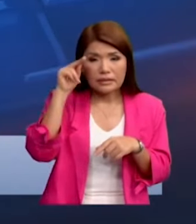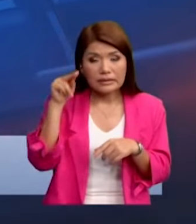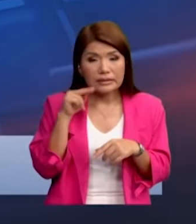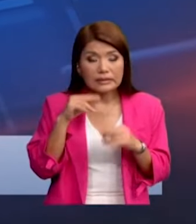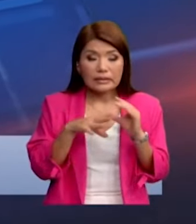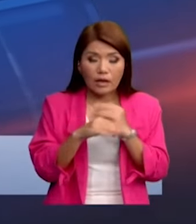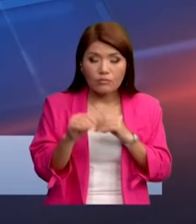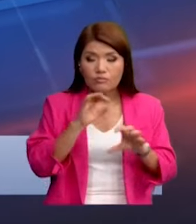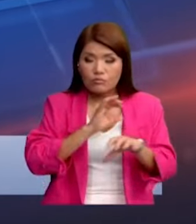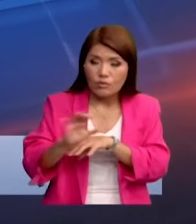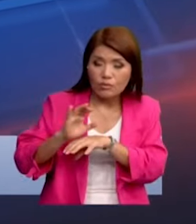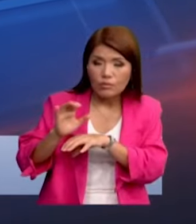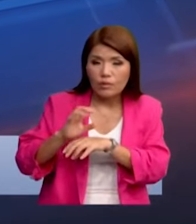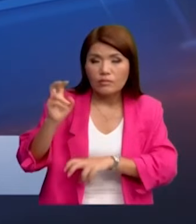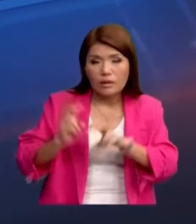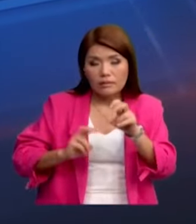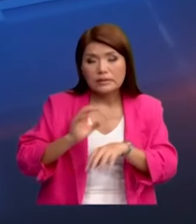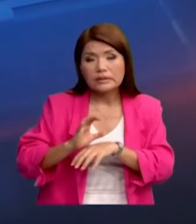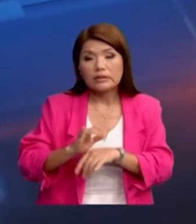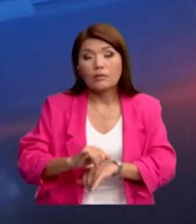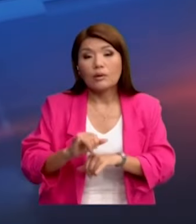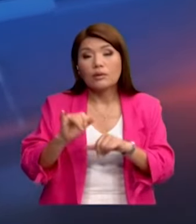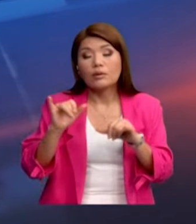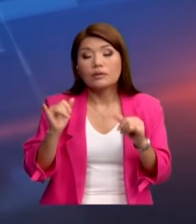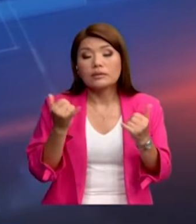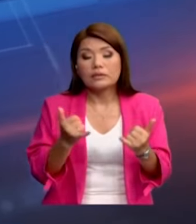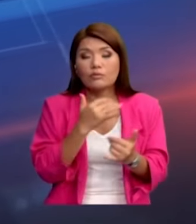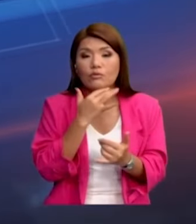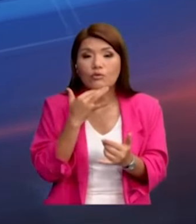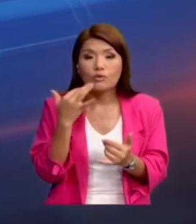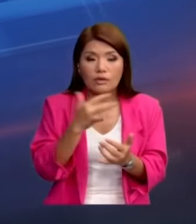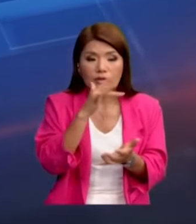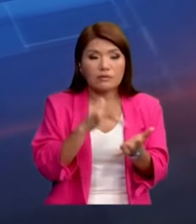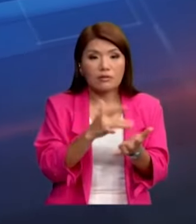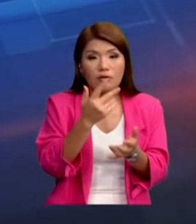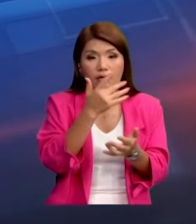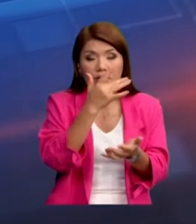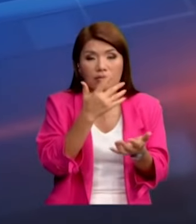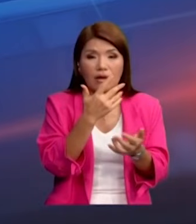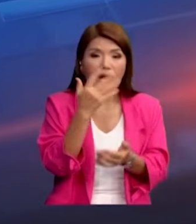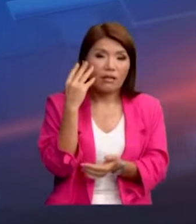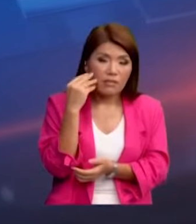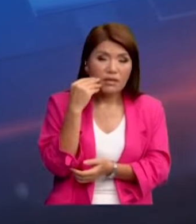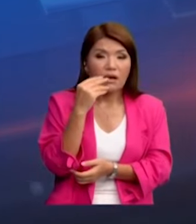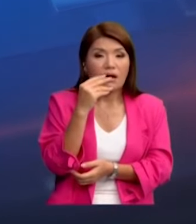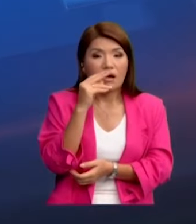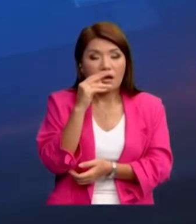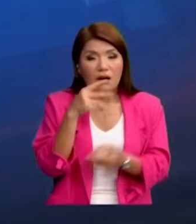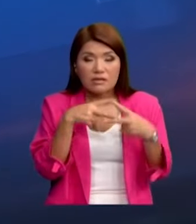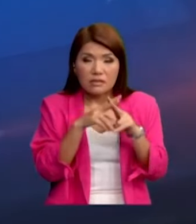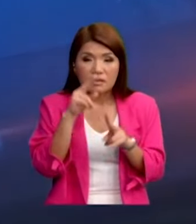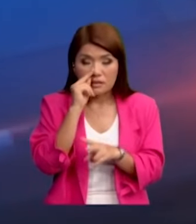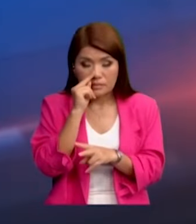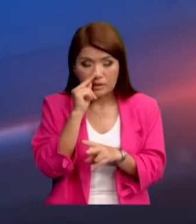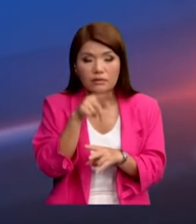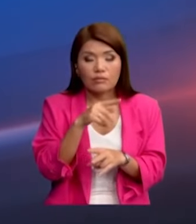автопроизводители для того, чтобы зайти на наш рынок. И сегодня мы же наблюдаем, она развивается в трех городах в основном, да, Алматы, Астана и Чимкент. И, соответственно, это